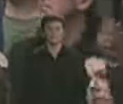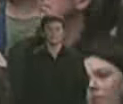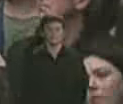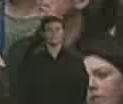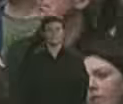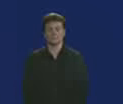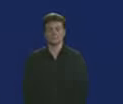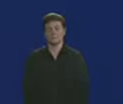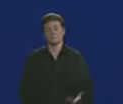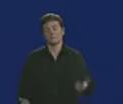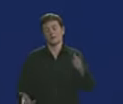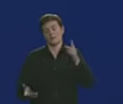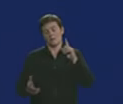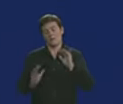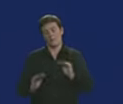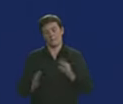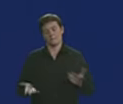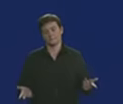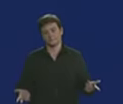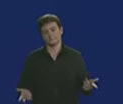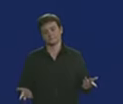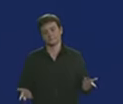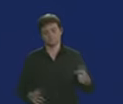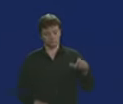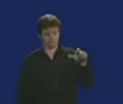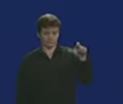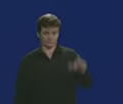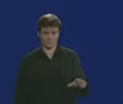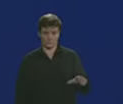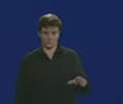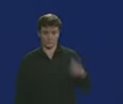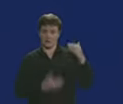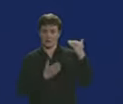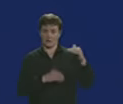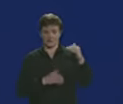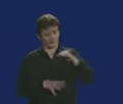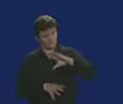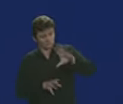Parce que j'aimerais qu'on m'explique comment peut-on intégrer